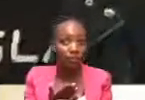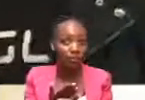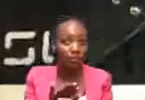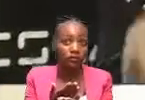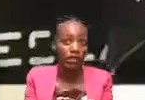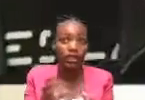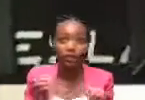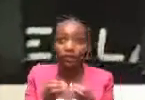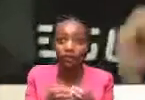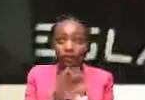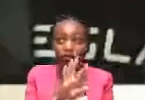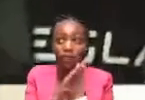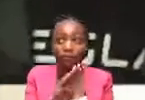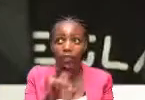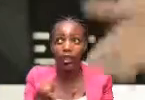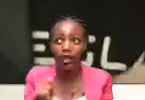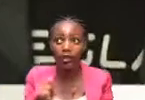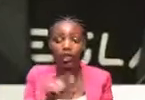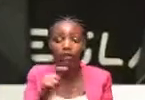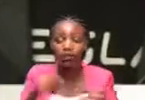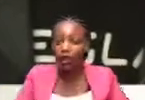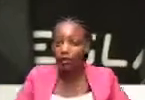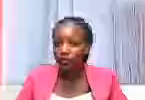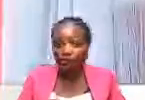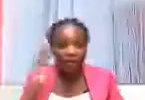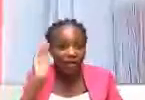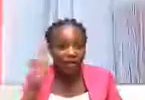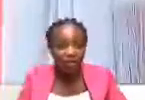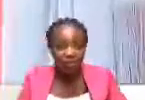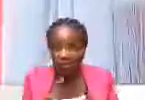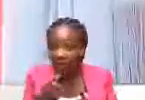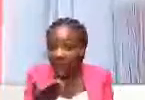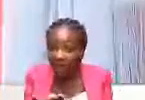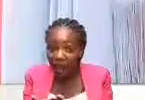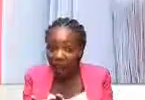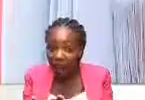mkutano za BBI, wao maana kijana akiongea kweli. Tukiachana na hayo,